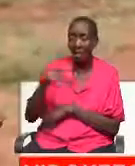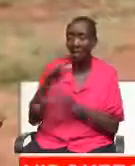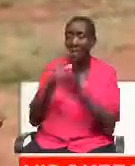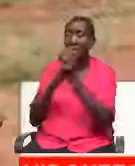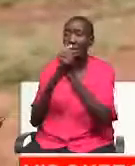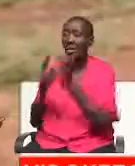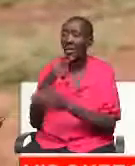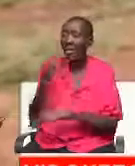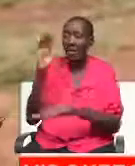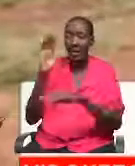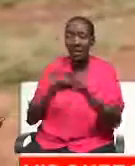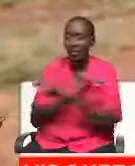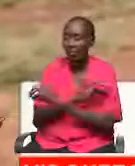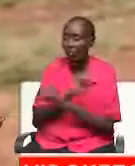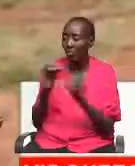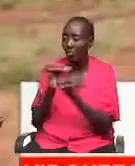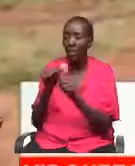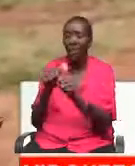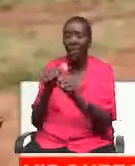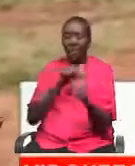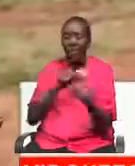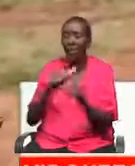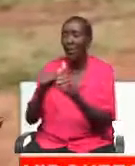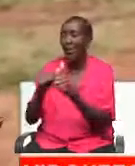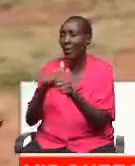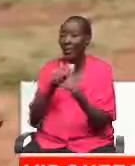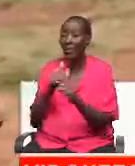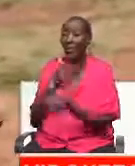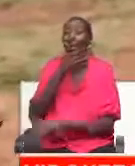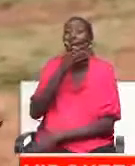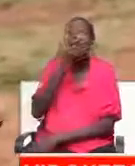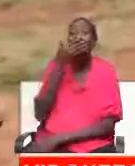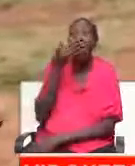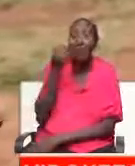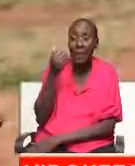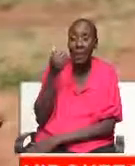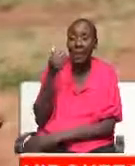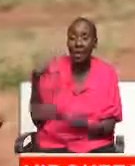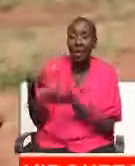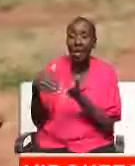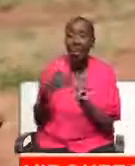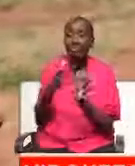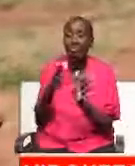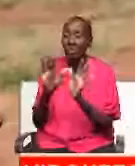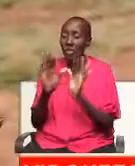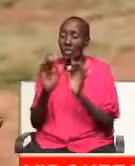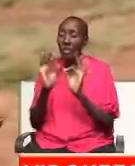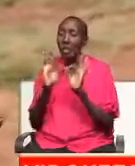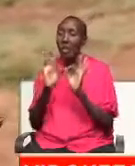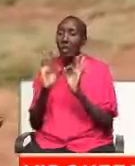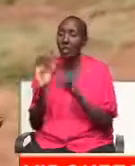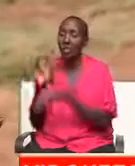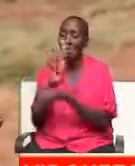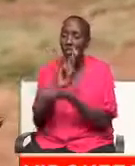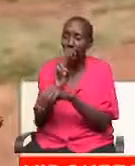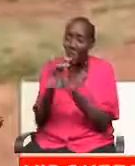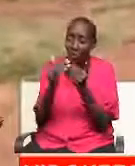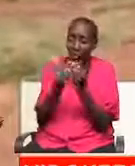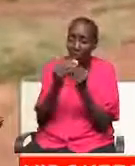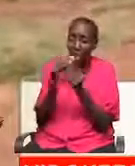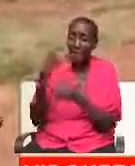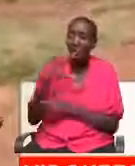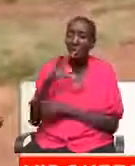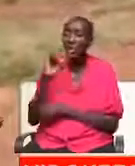hiyo sio mzuri. Kwa hivyo tunakataa ya kwamba afadhali njia mwafaka ikatumike ili kulinda wananchi wa Kenya.